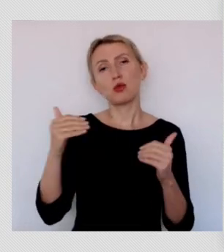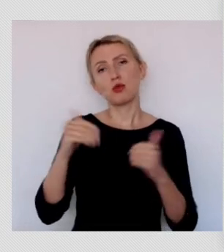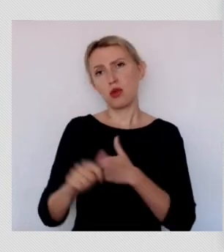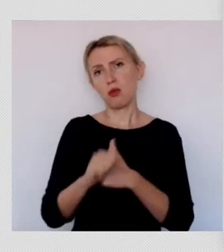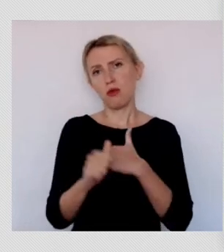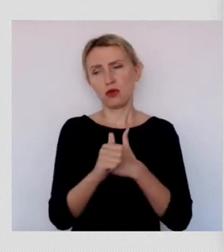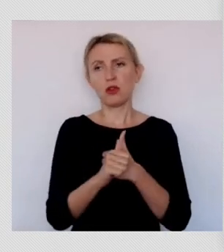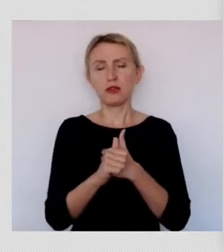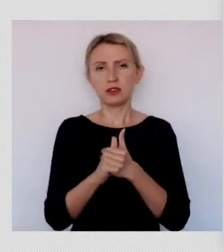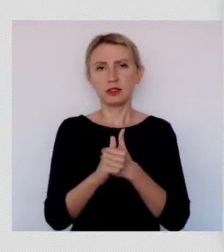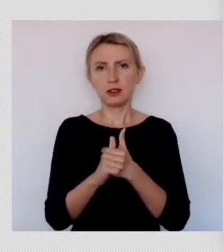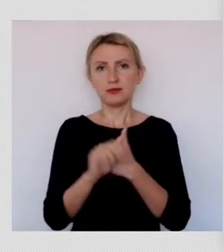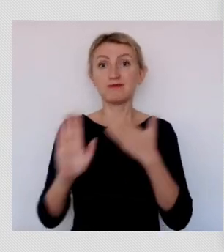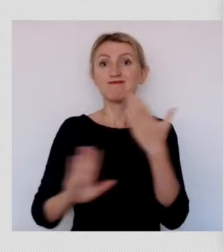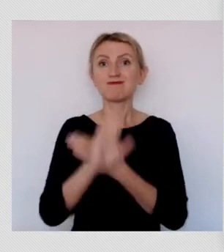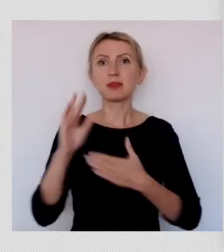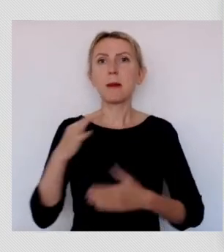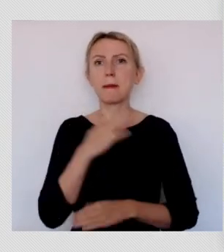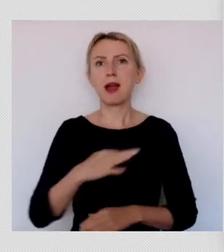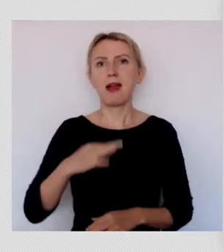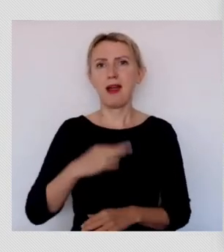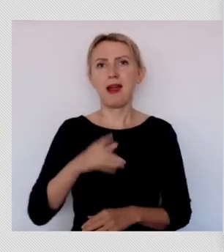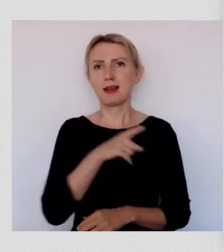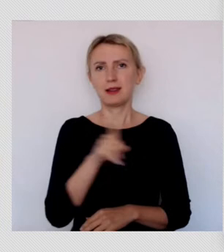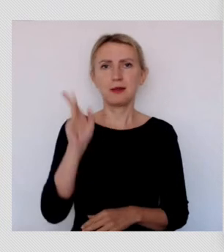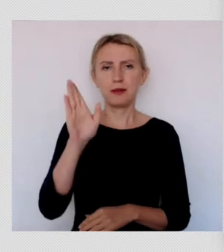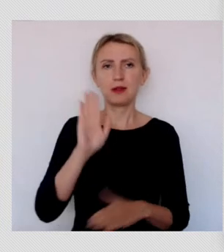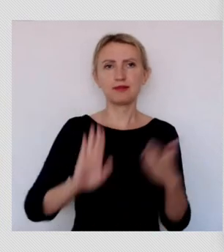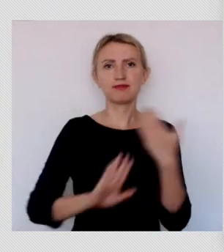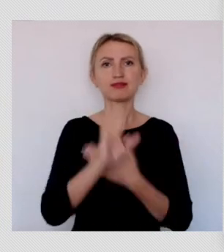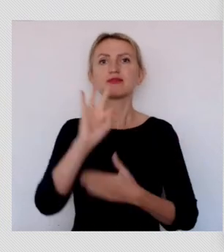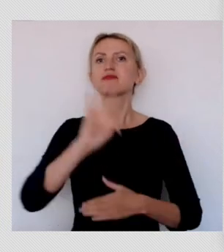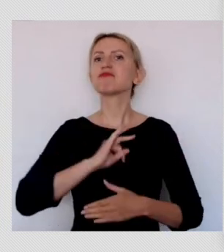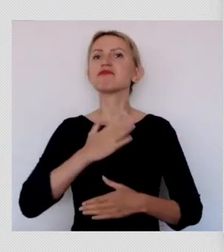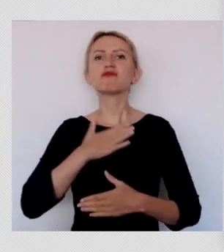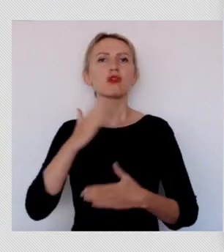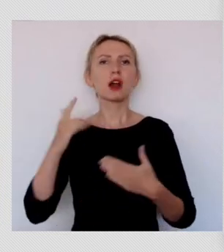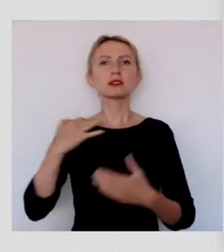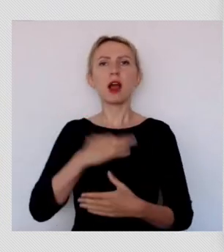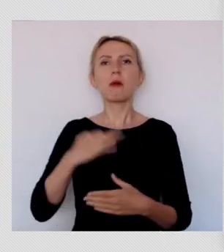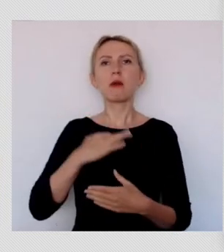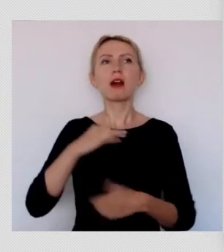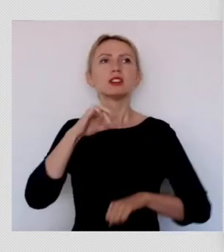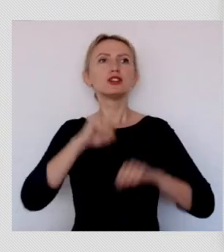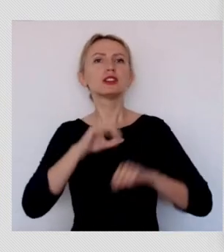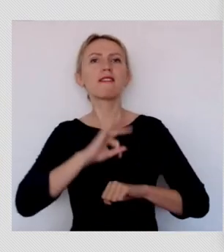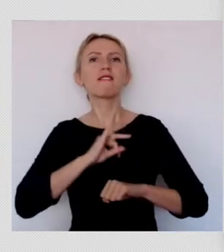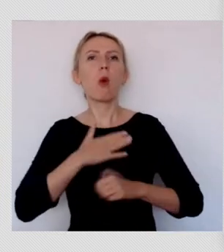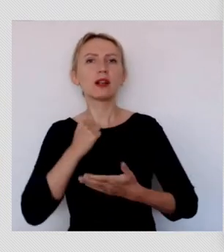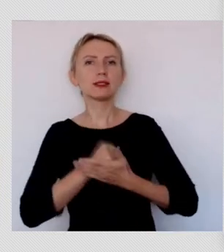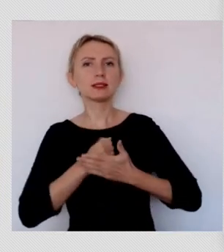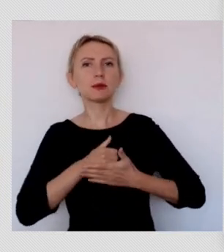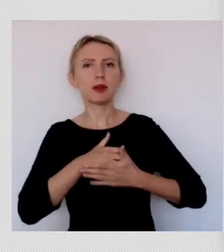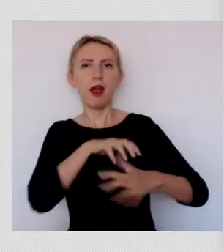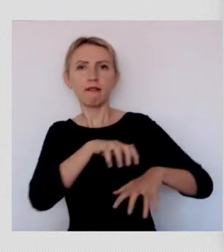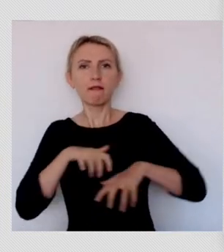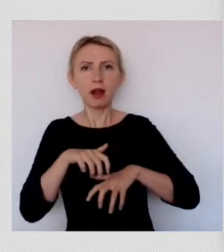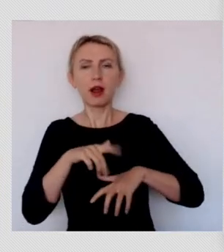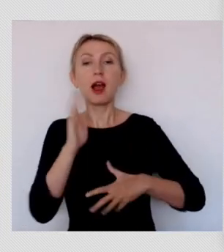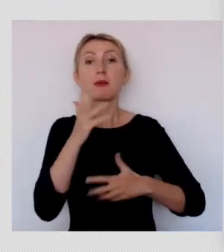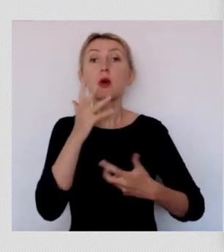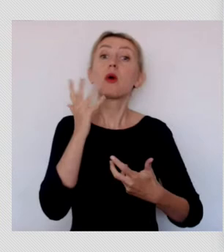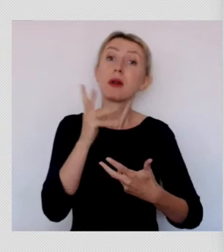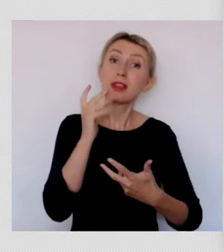tego, że przedstawiciele partii będą reprezentowali swoje partie, będą sędziami we własnej sprawie albo będą wykorzystywani do ataków